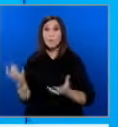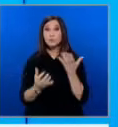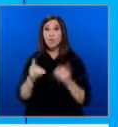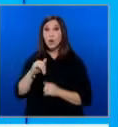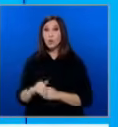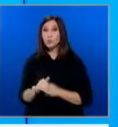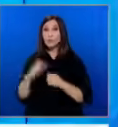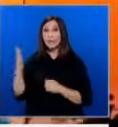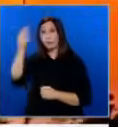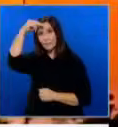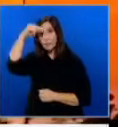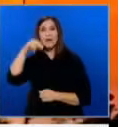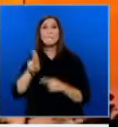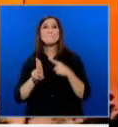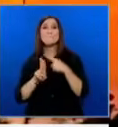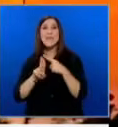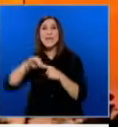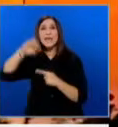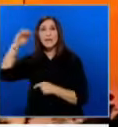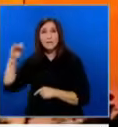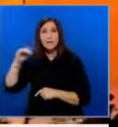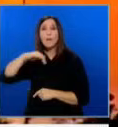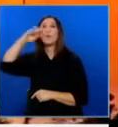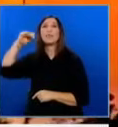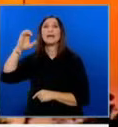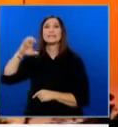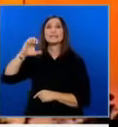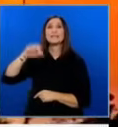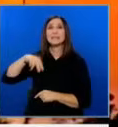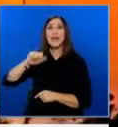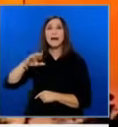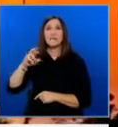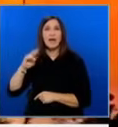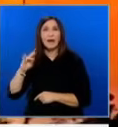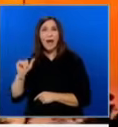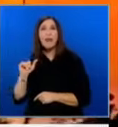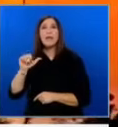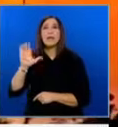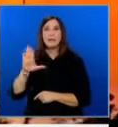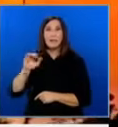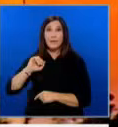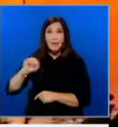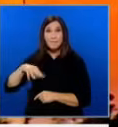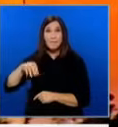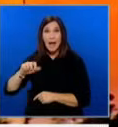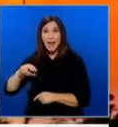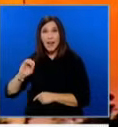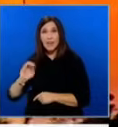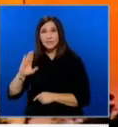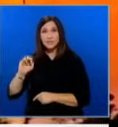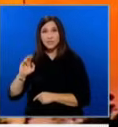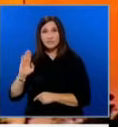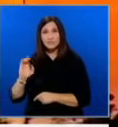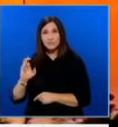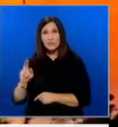пожара в югозападна България, в Пирин, в планина Славянка и Малешевската планина. Най-сериозно остава ситуацията